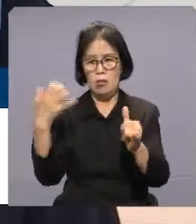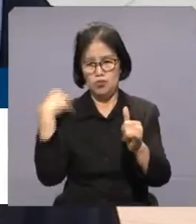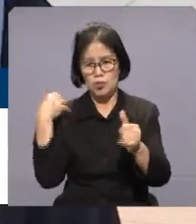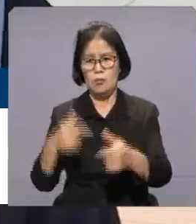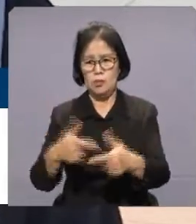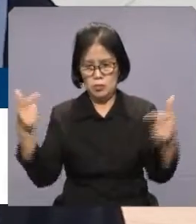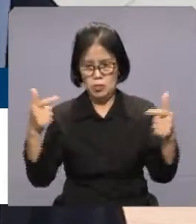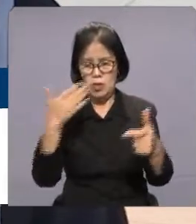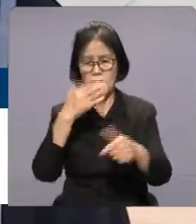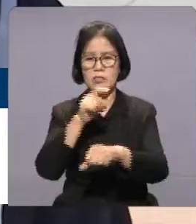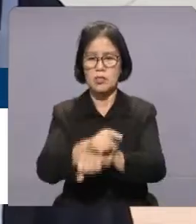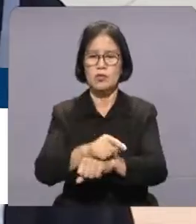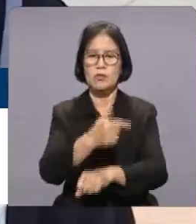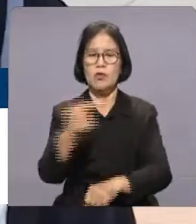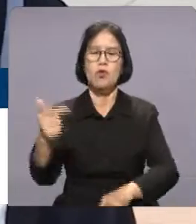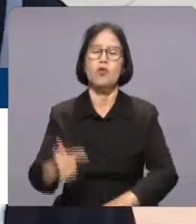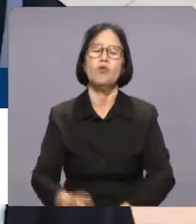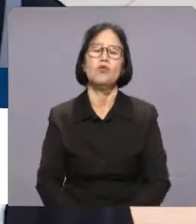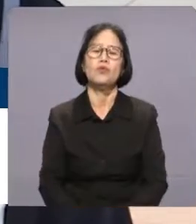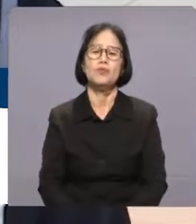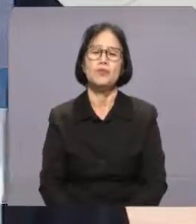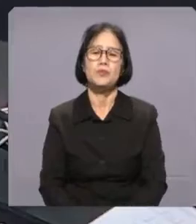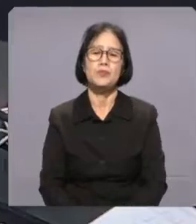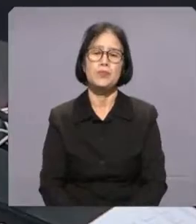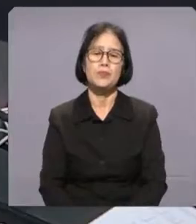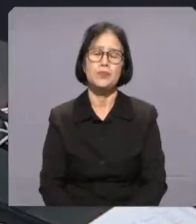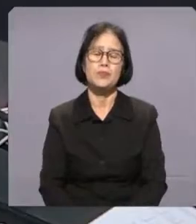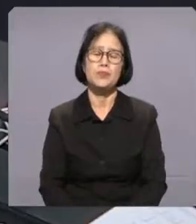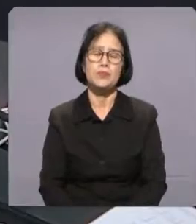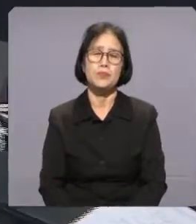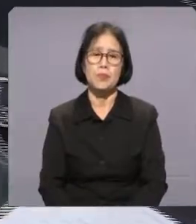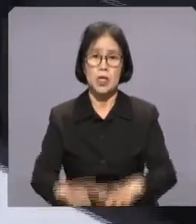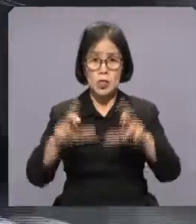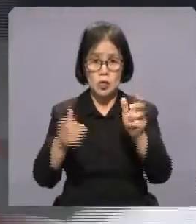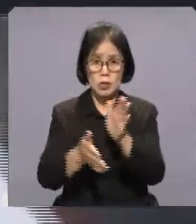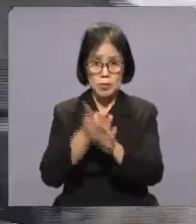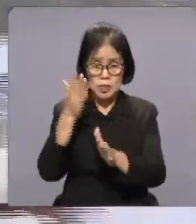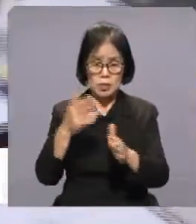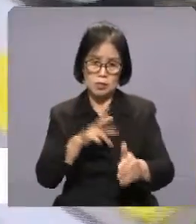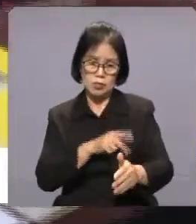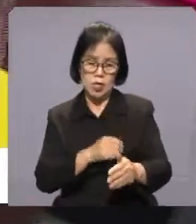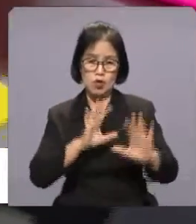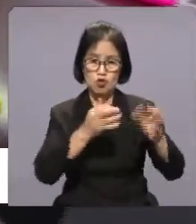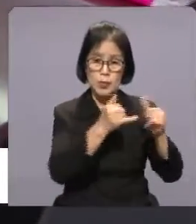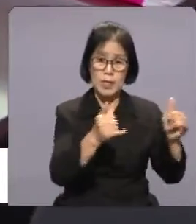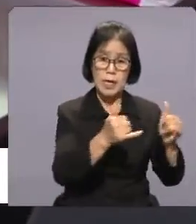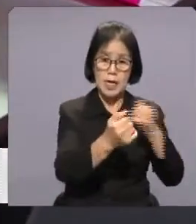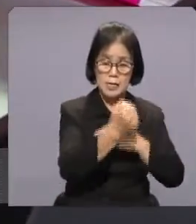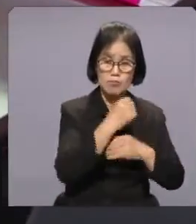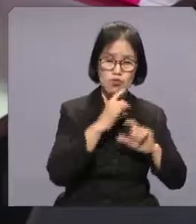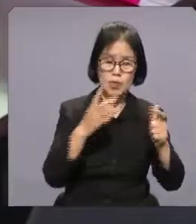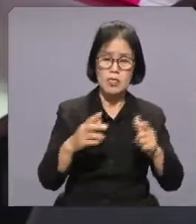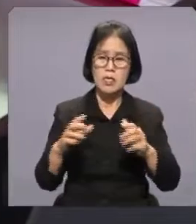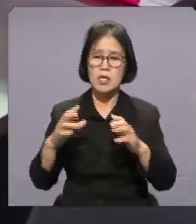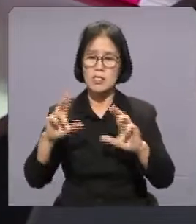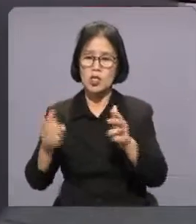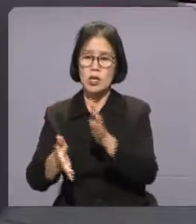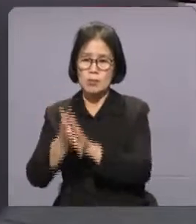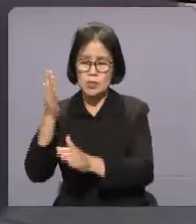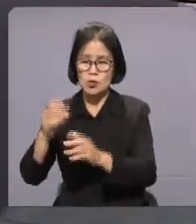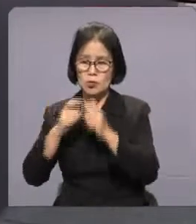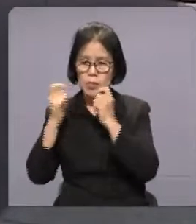환자 부담으로 할 가능성이 매우 크고요 성남시의 다수당인 국민의 힘은 물론 성남시도